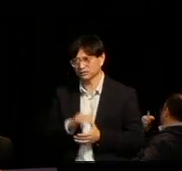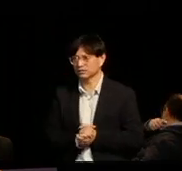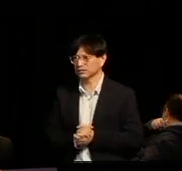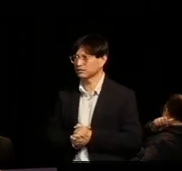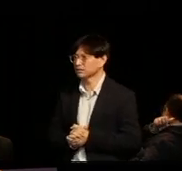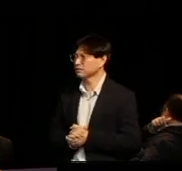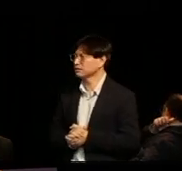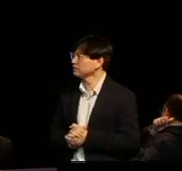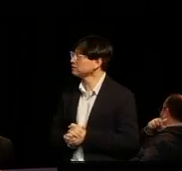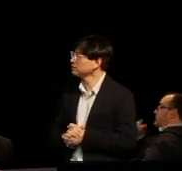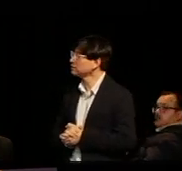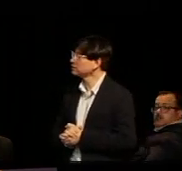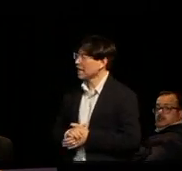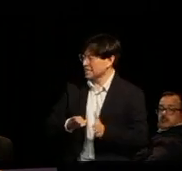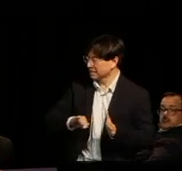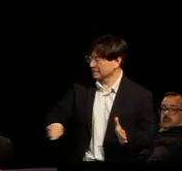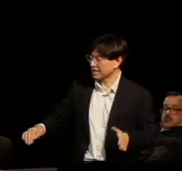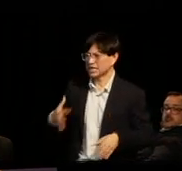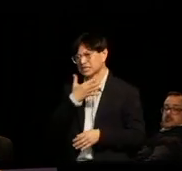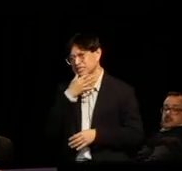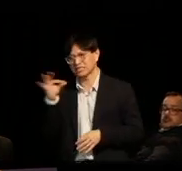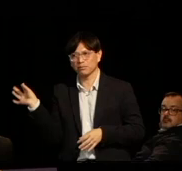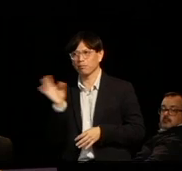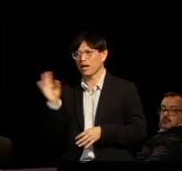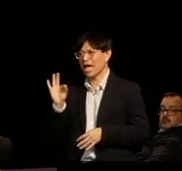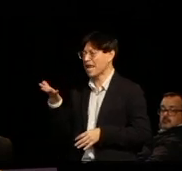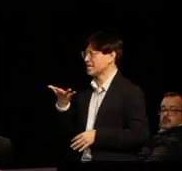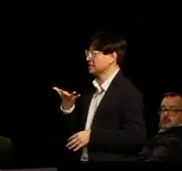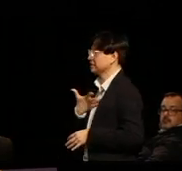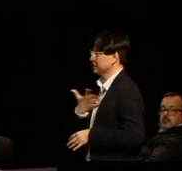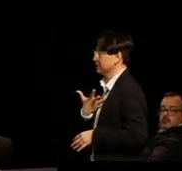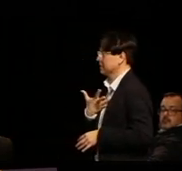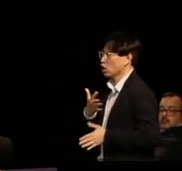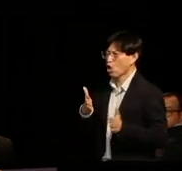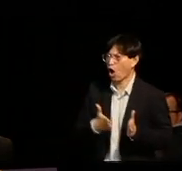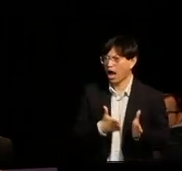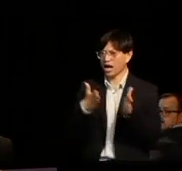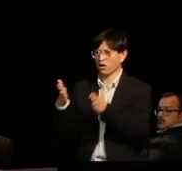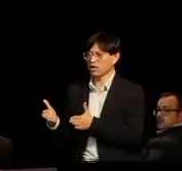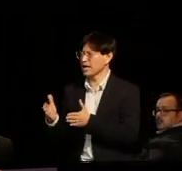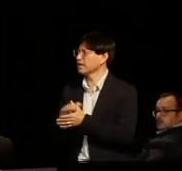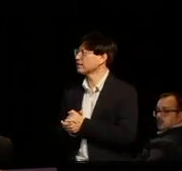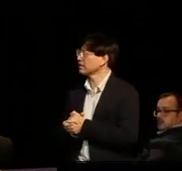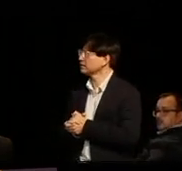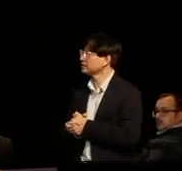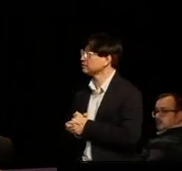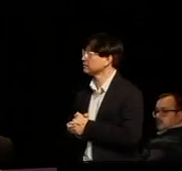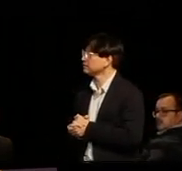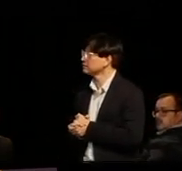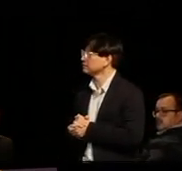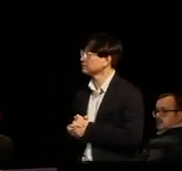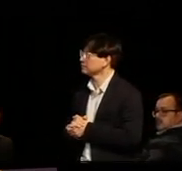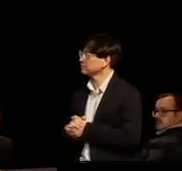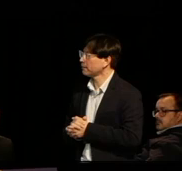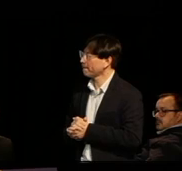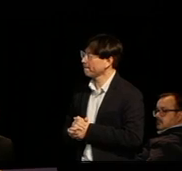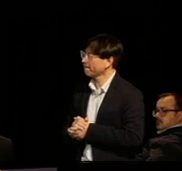anche creando degli spazi belli che siano confortevoli che siano accoglienti e anche Ovviamente poi sapendo regolare ma questa un po' è la